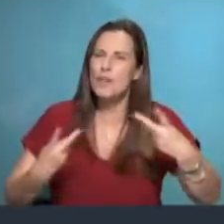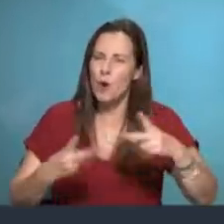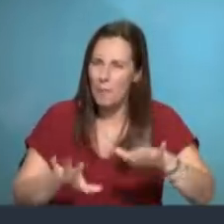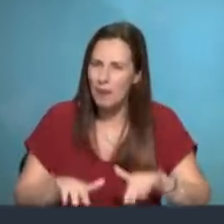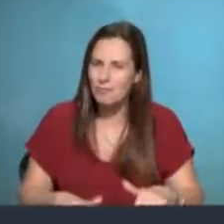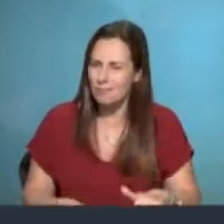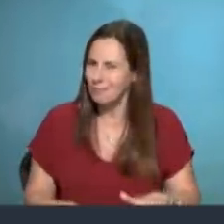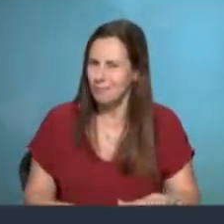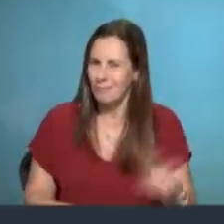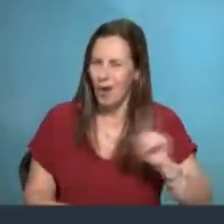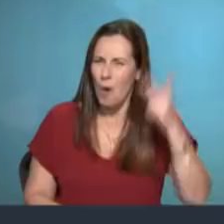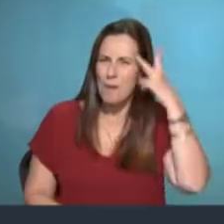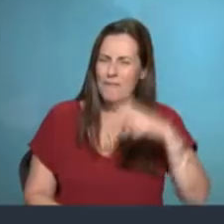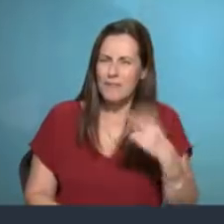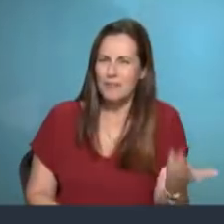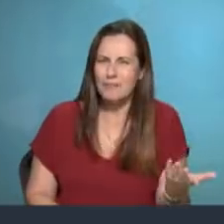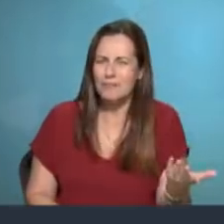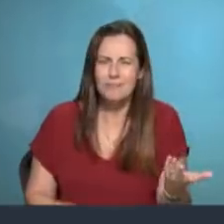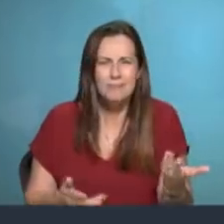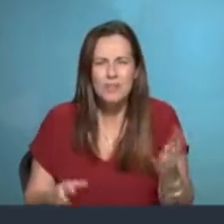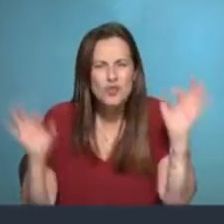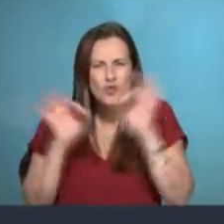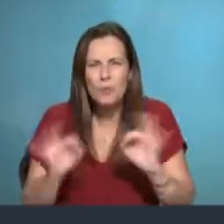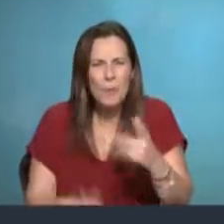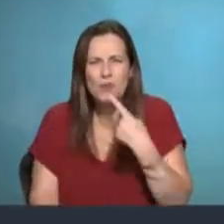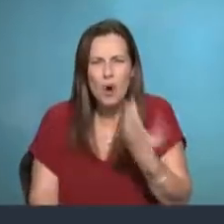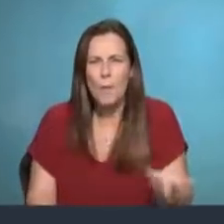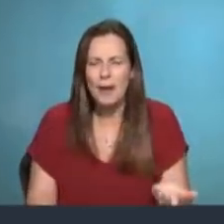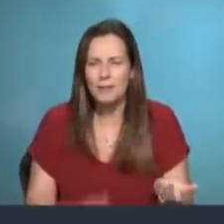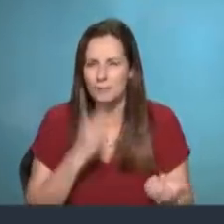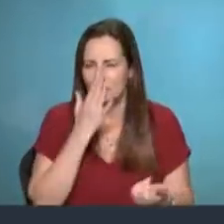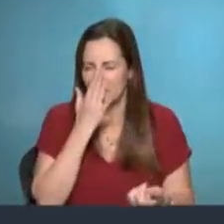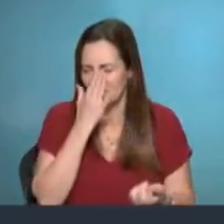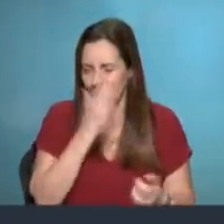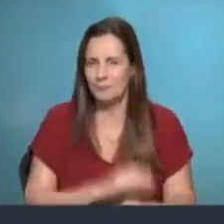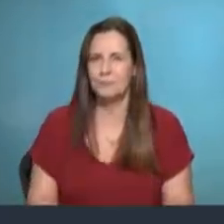דיגיטל, אף אחד לא היה מבין על שום דבר ממה שאתה אומר.